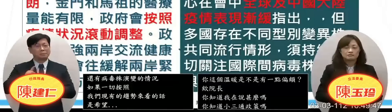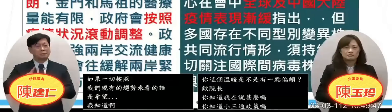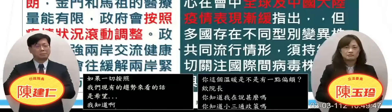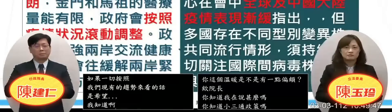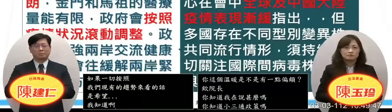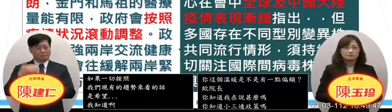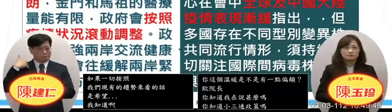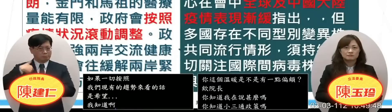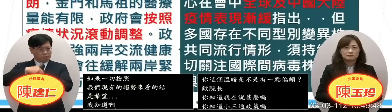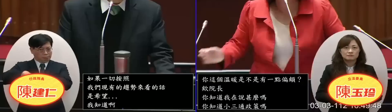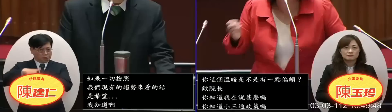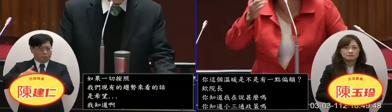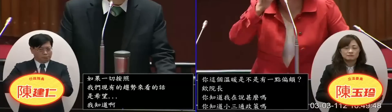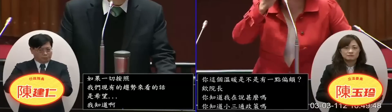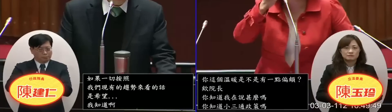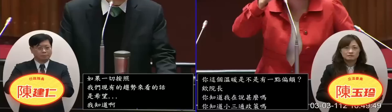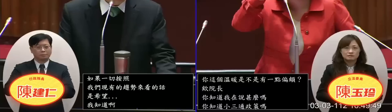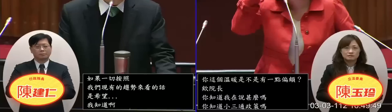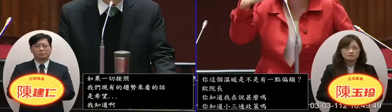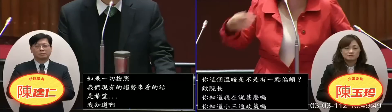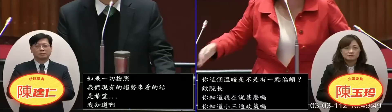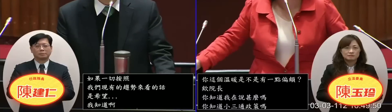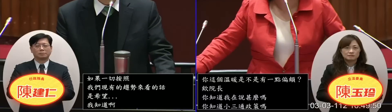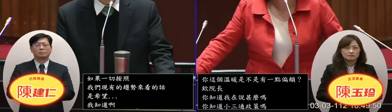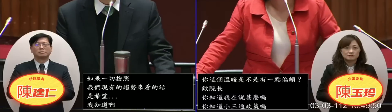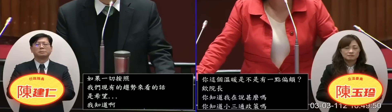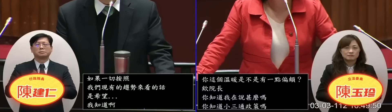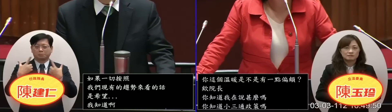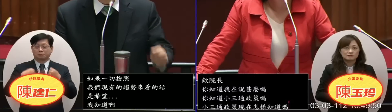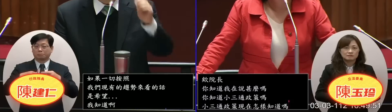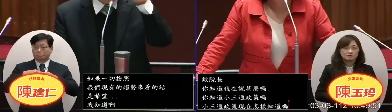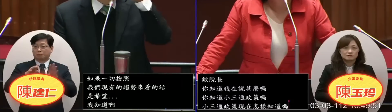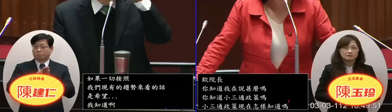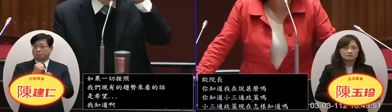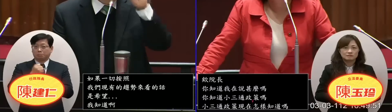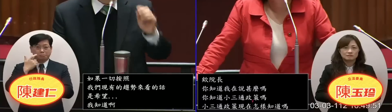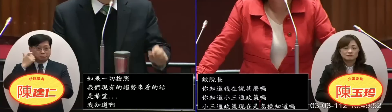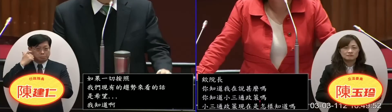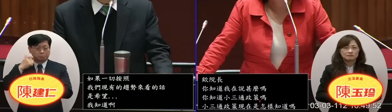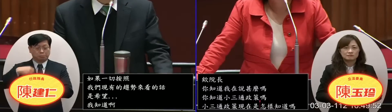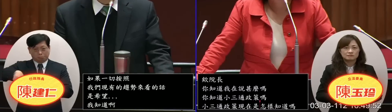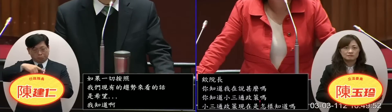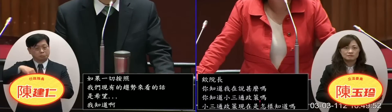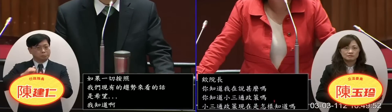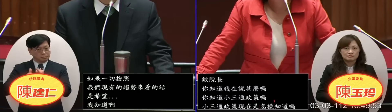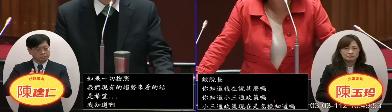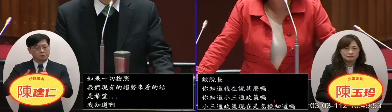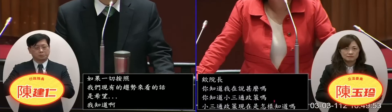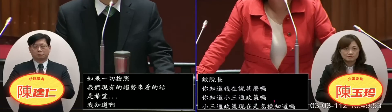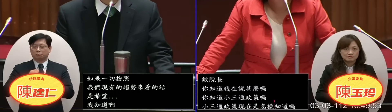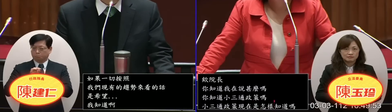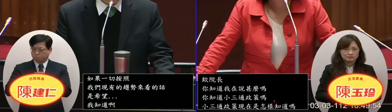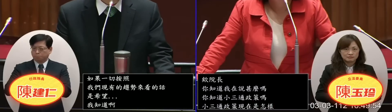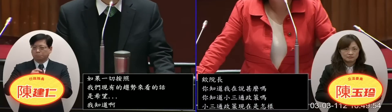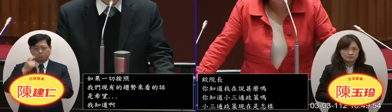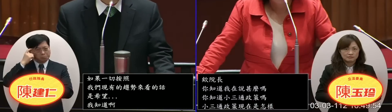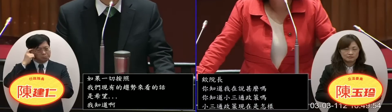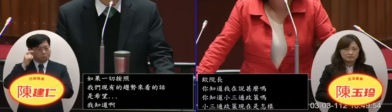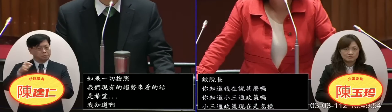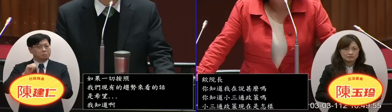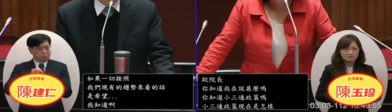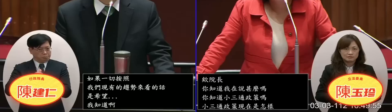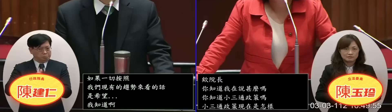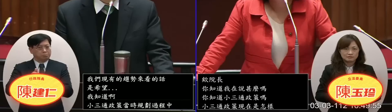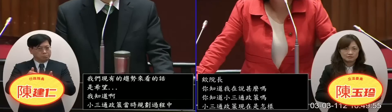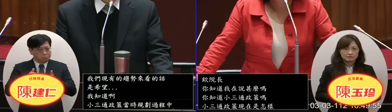当时在规划的过程当中呢，实际上也是金马的这一个。人民呢有顾虑到呢金马的这个医疗